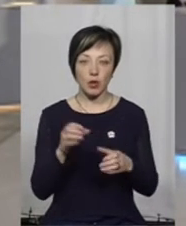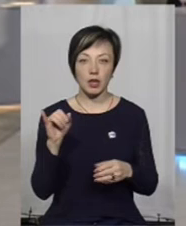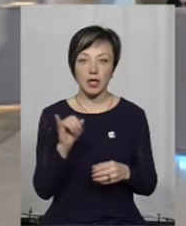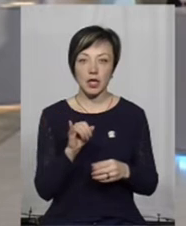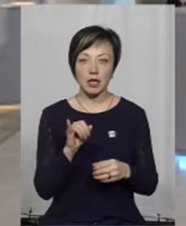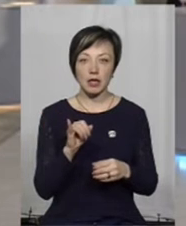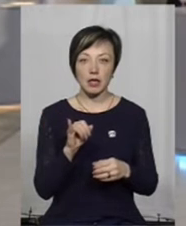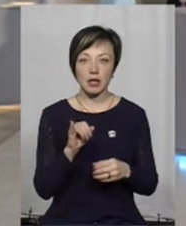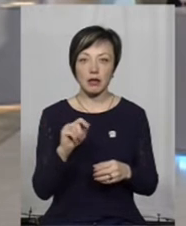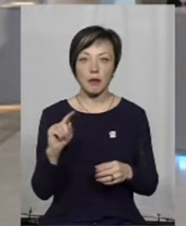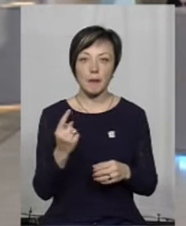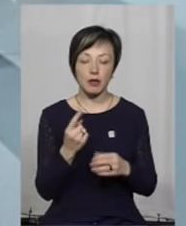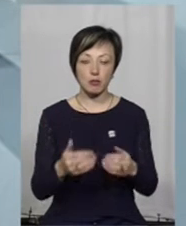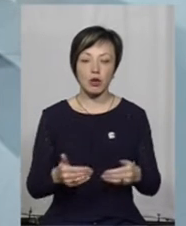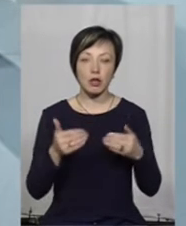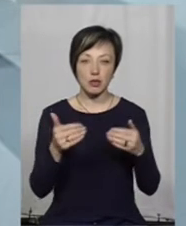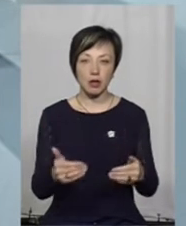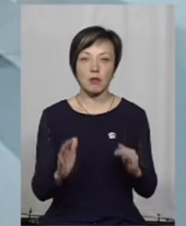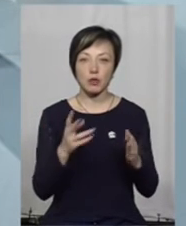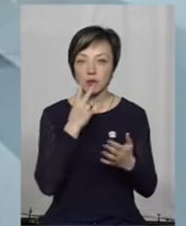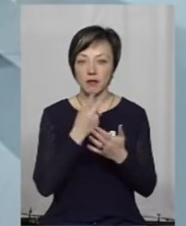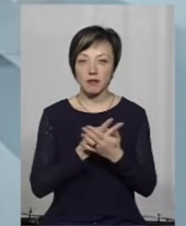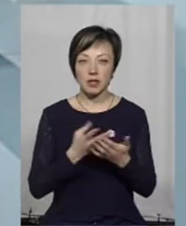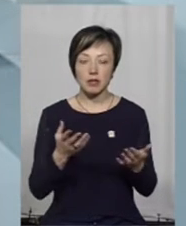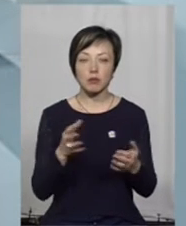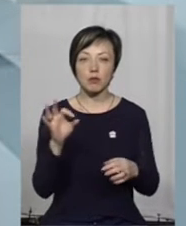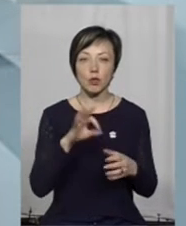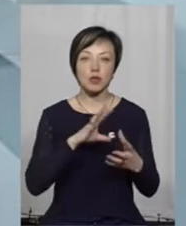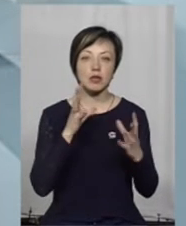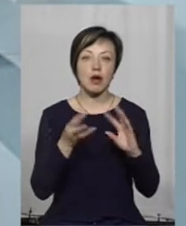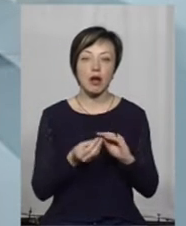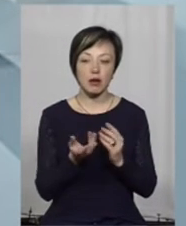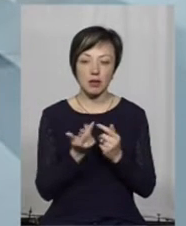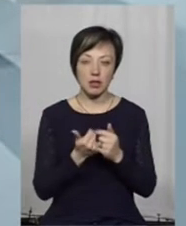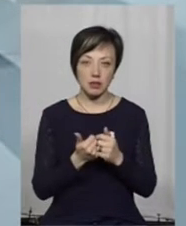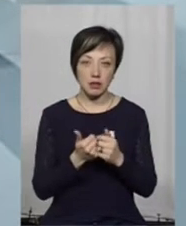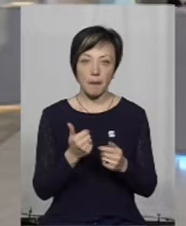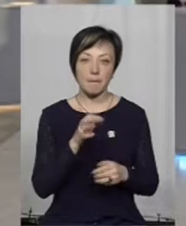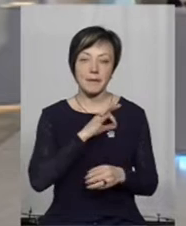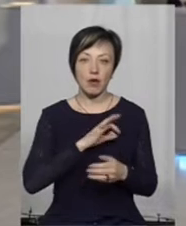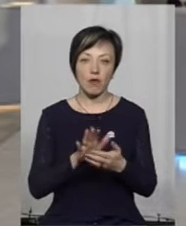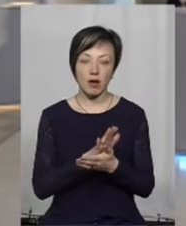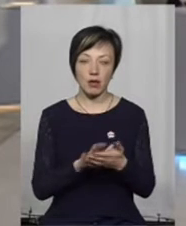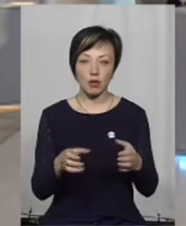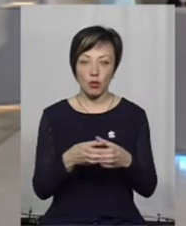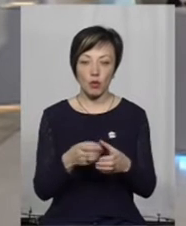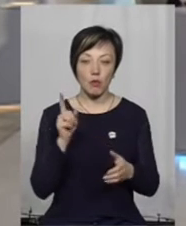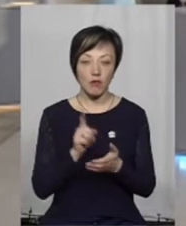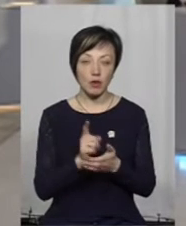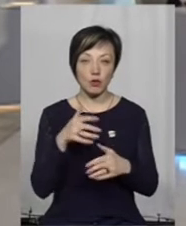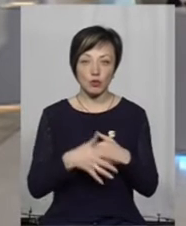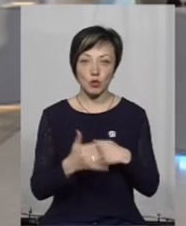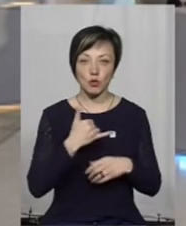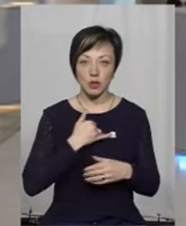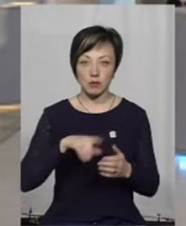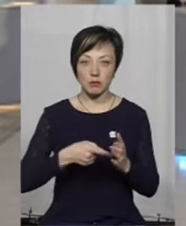І на першому етапі ми будемо дивитися про загальну кількість пасажирів пільгової категорії. Тому що ми повинні розуміти, що в нас в